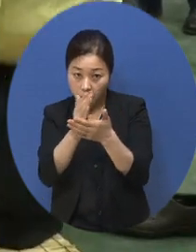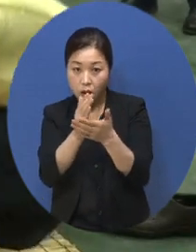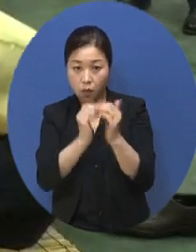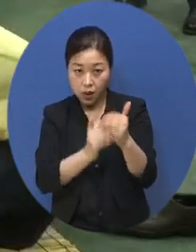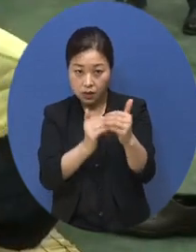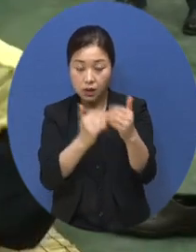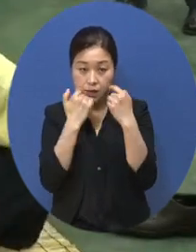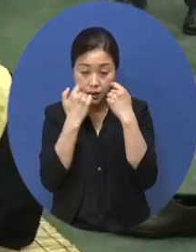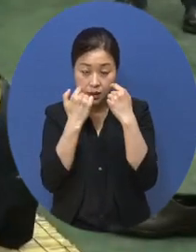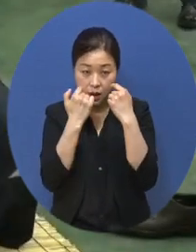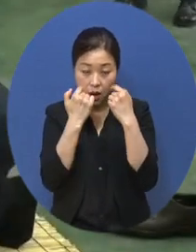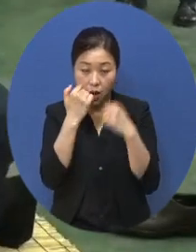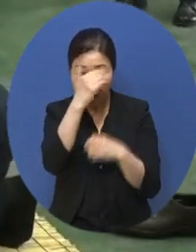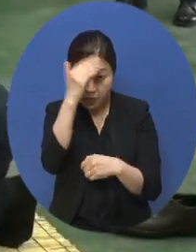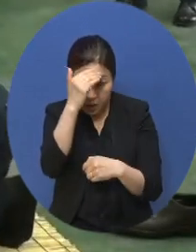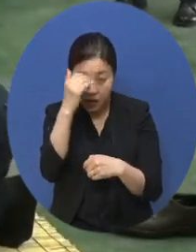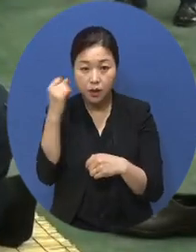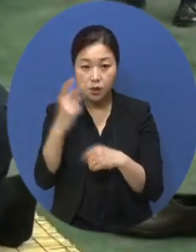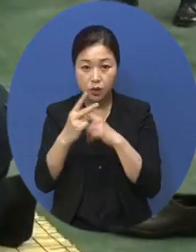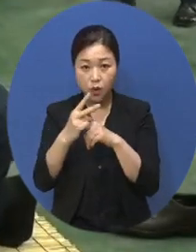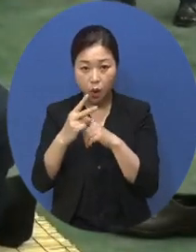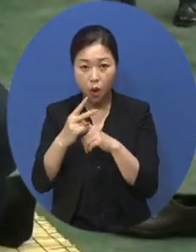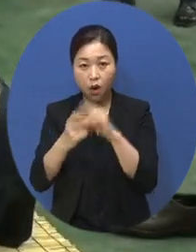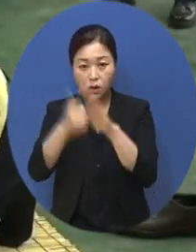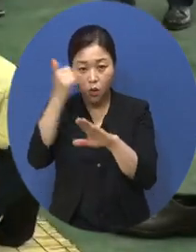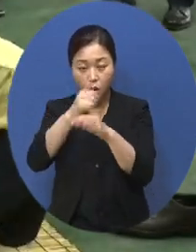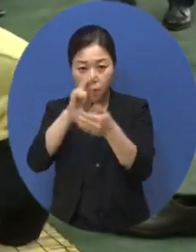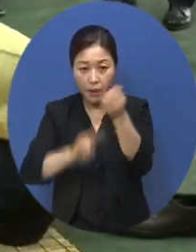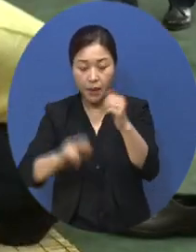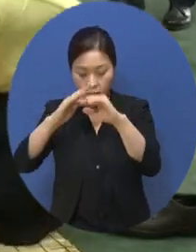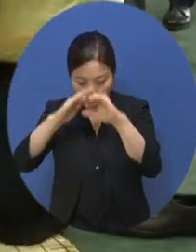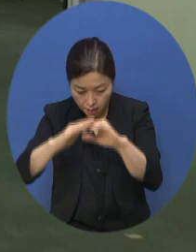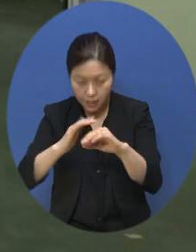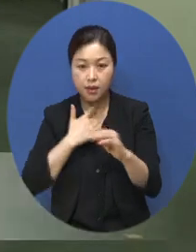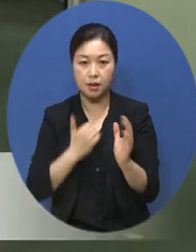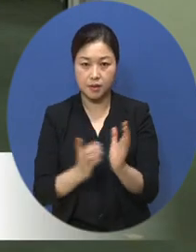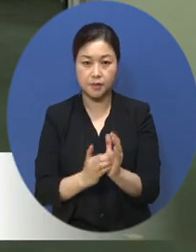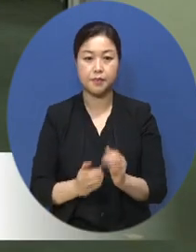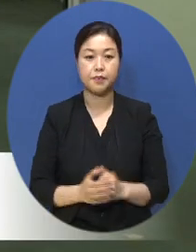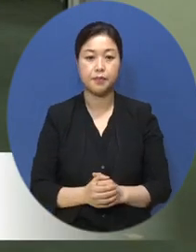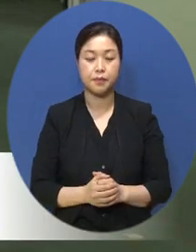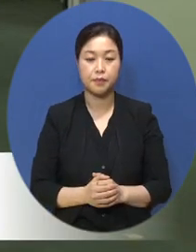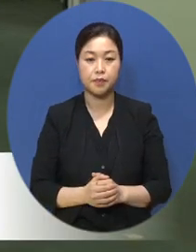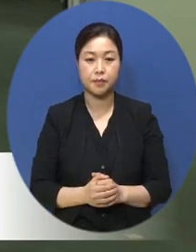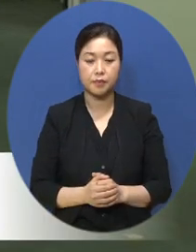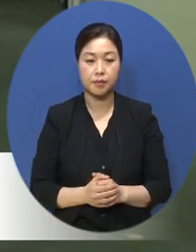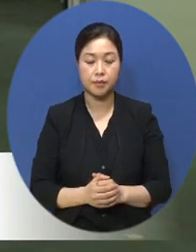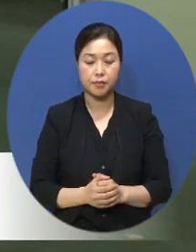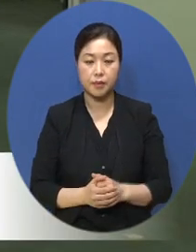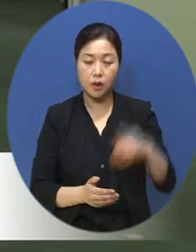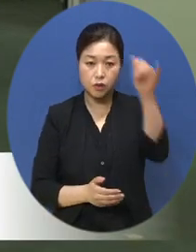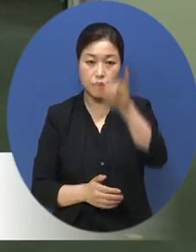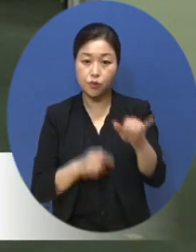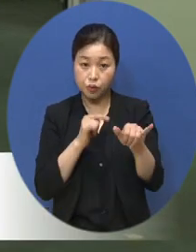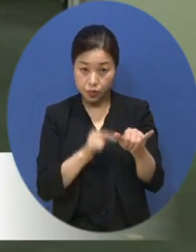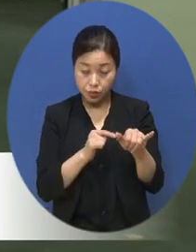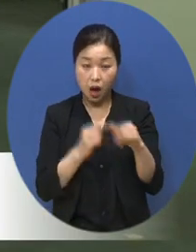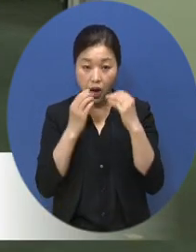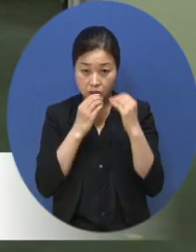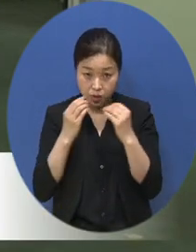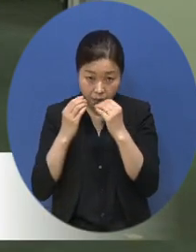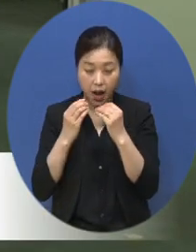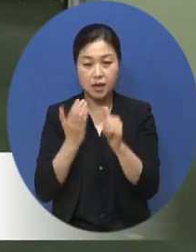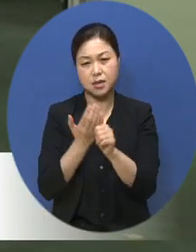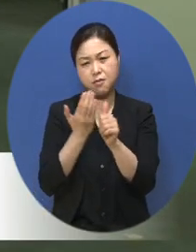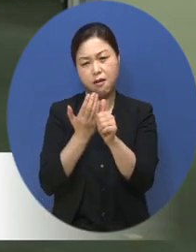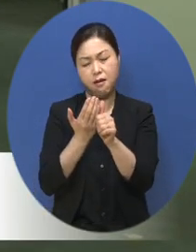통해 고창 황토백이 쥐수박의 성공적인 판매를 기원했습니다. 우리 전국에서 수박 농사를 가장 잘